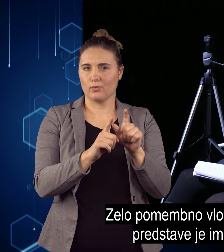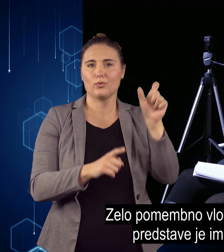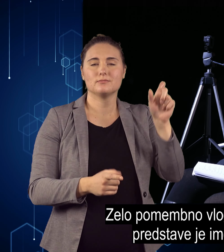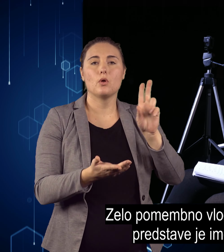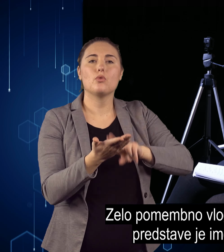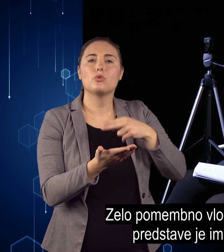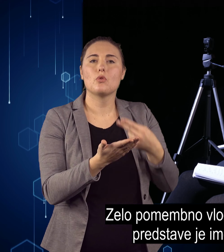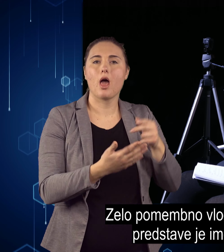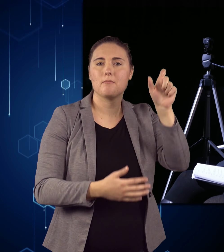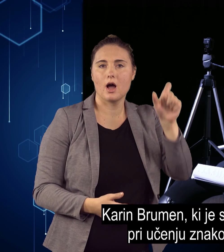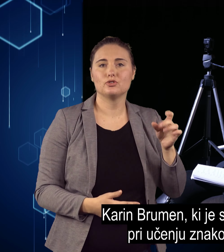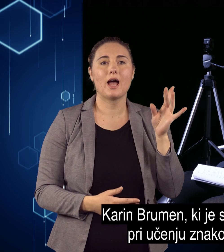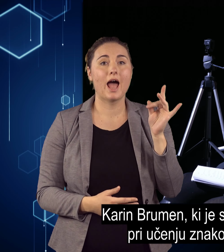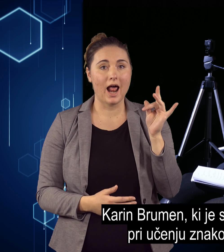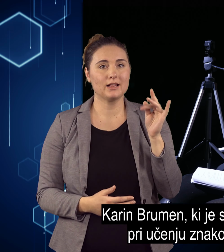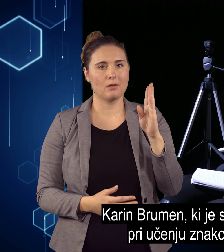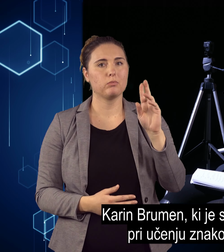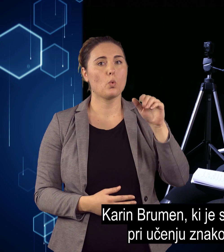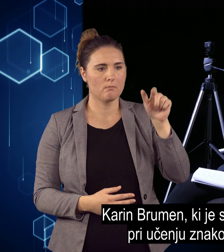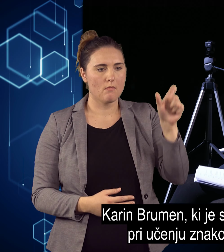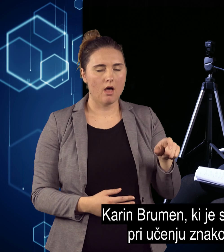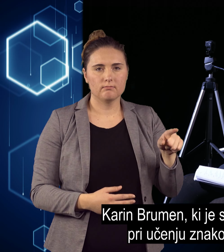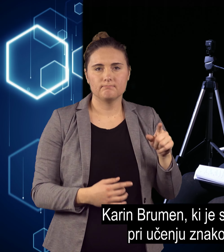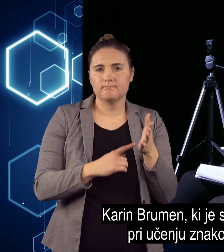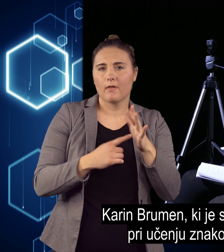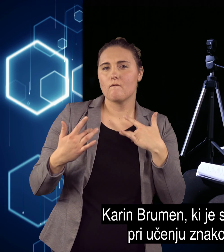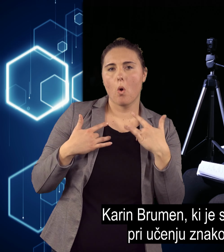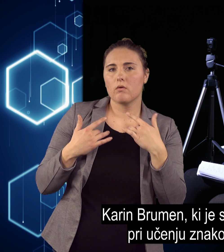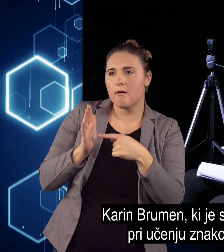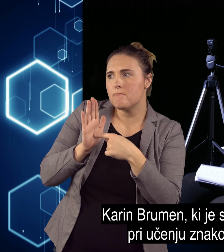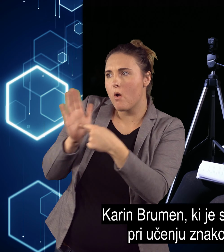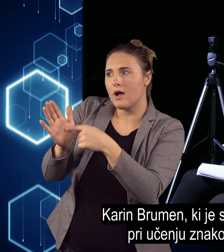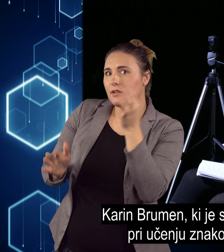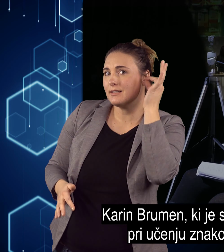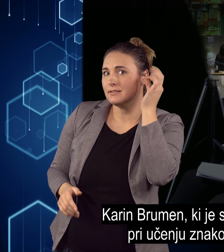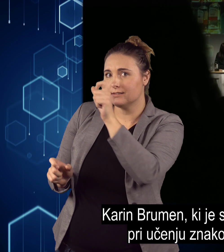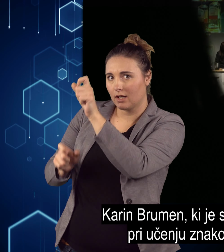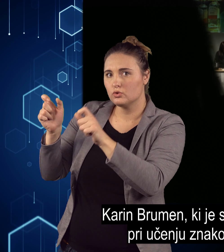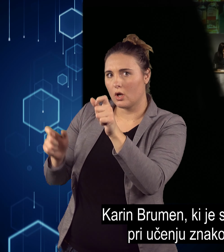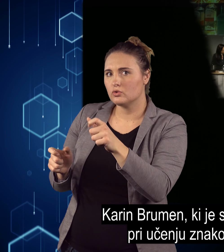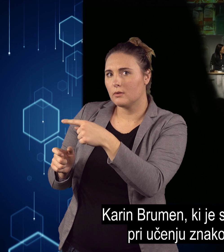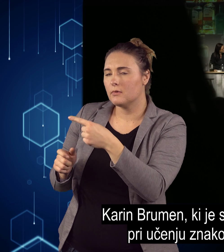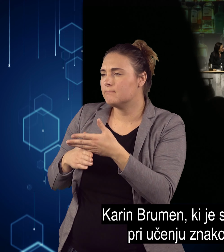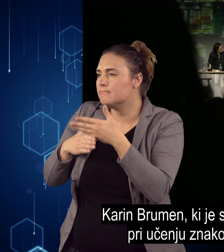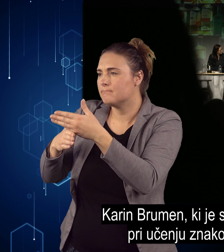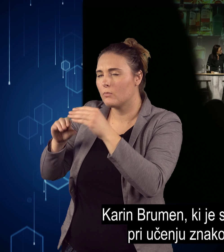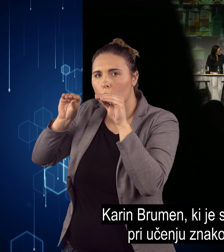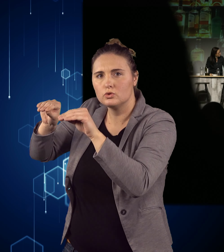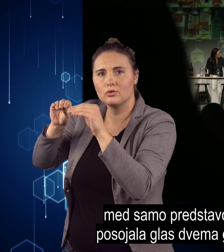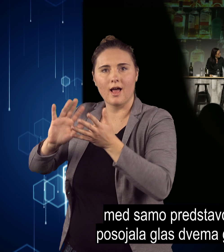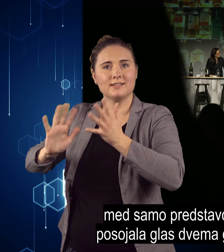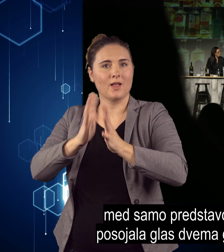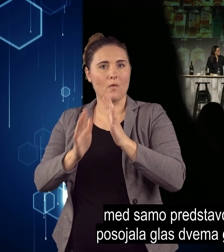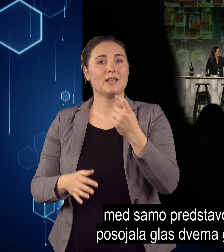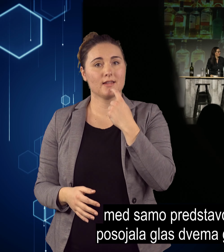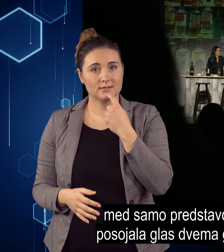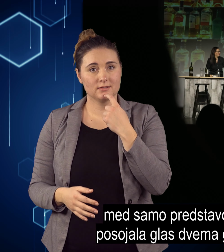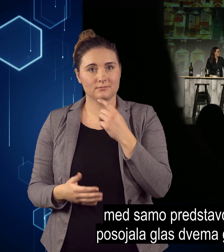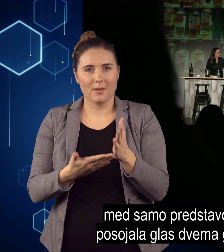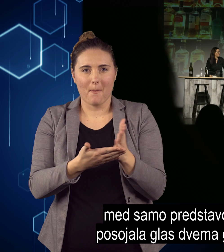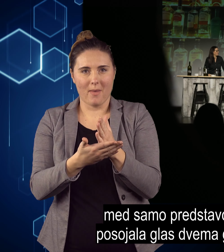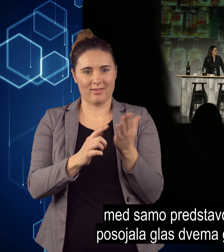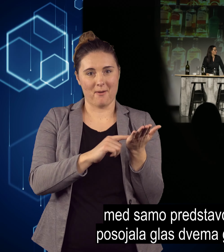Karin Brumen, ki je slišečim pomagala pri učenju znakovnega jezika. Med samo predstavo pa je iz dvorane posojala glas